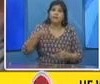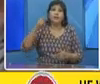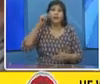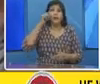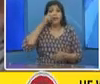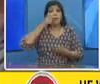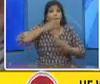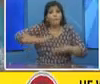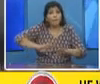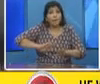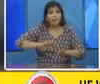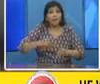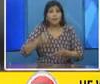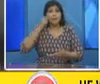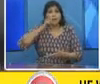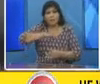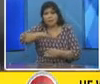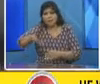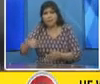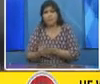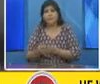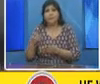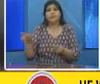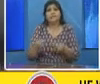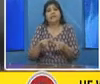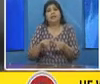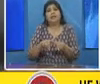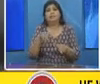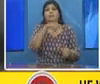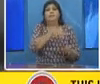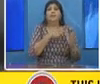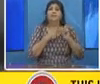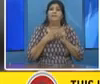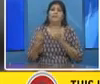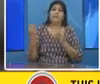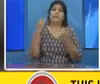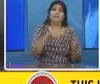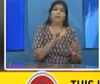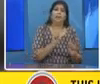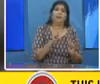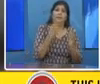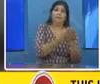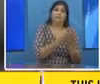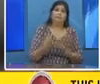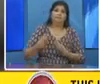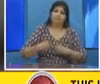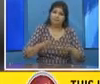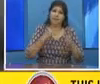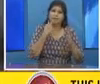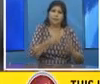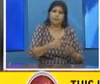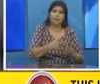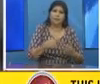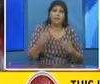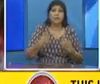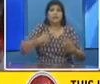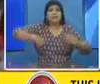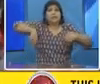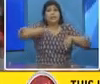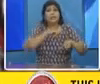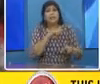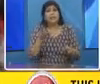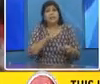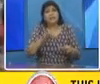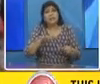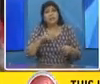भी देश की रक्षा के लिए सेना में भेजूंगा। यही हौसला हर शहीद के परिवार